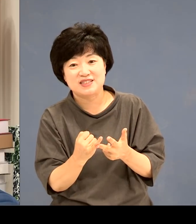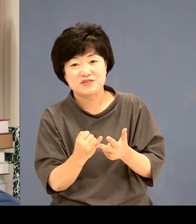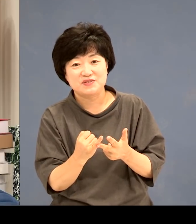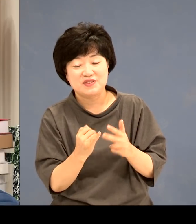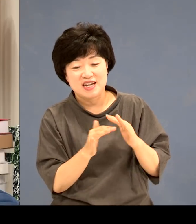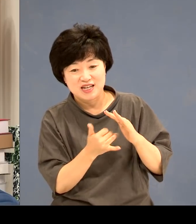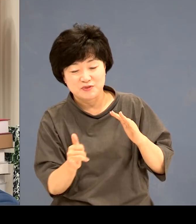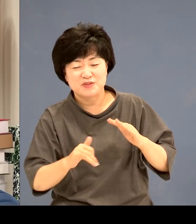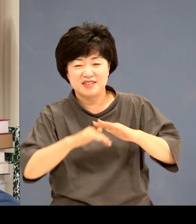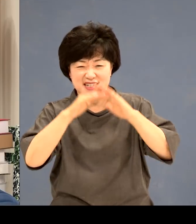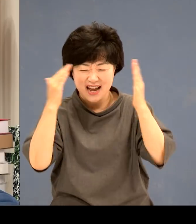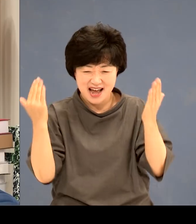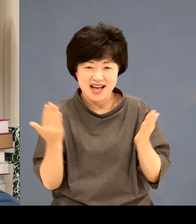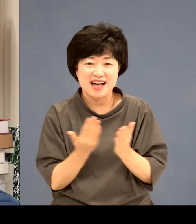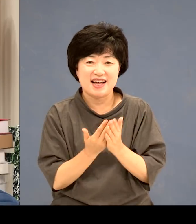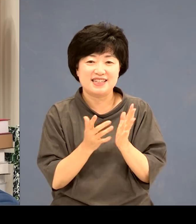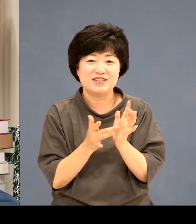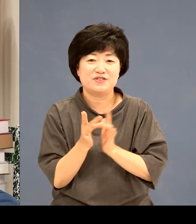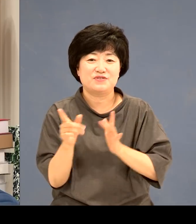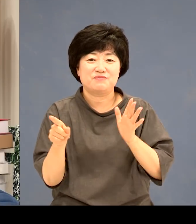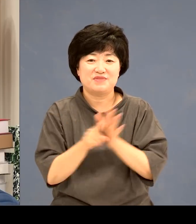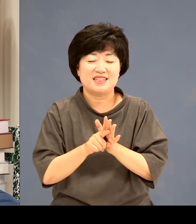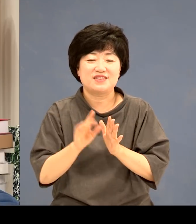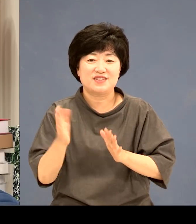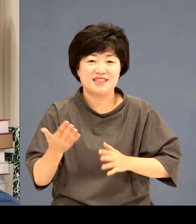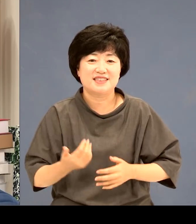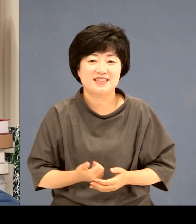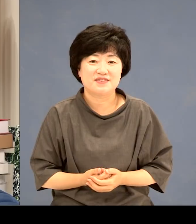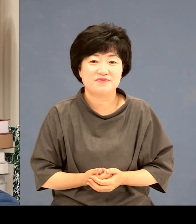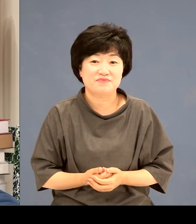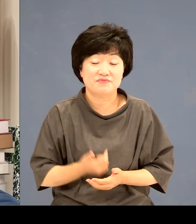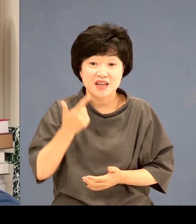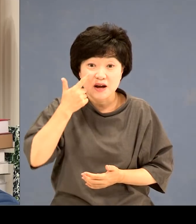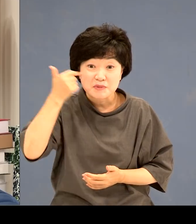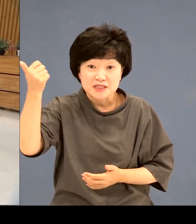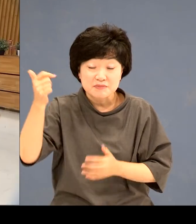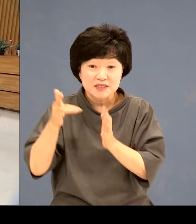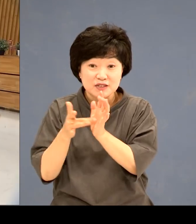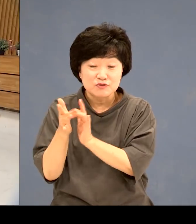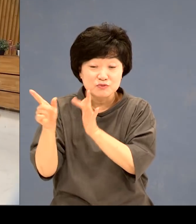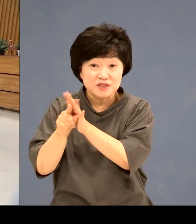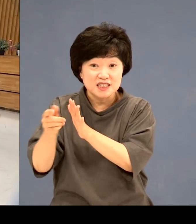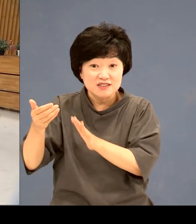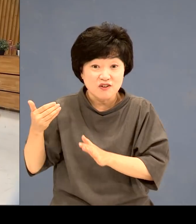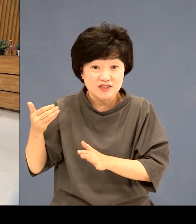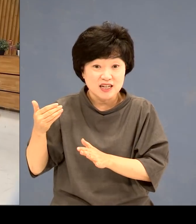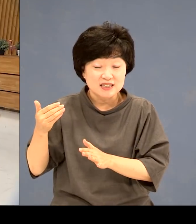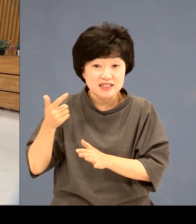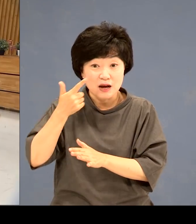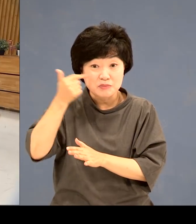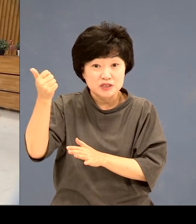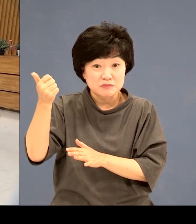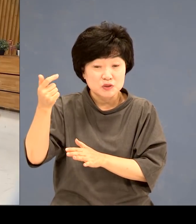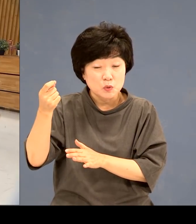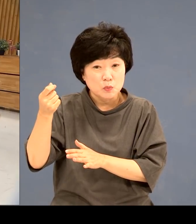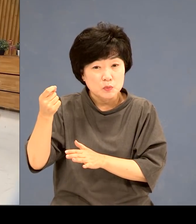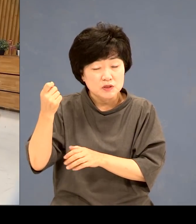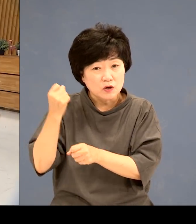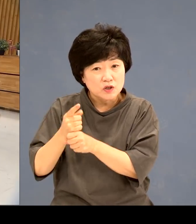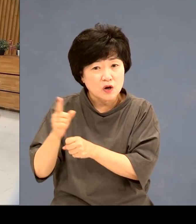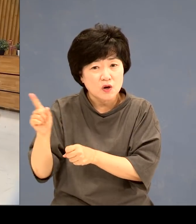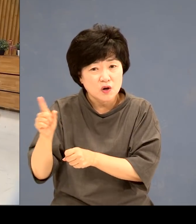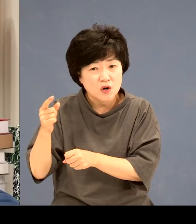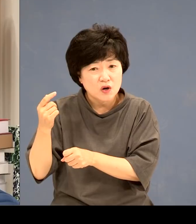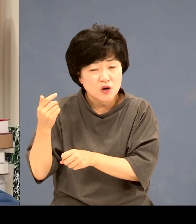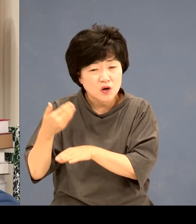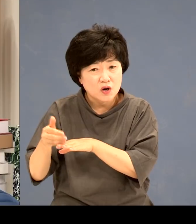두 여동생하고 저희 가정에 하나님께서 놀라운 구원을 베풀어 주셨습니다. 원래 아버님이 그 예수님 영접하기 전엔 좀 굉장히 좀